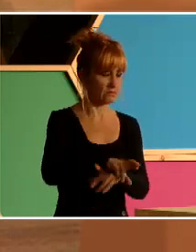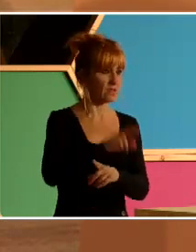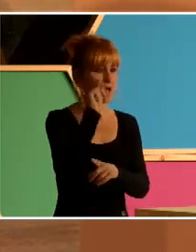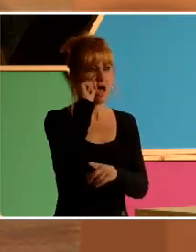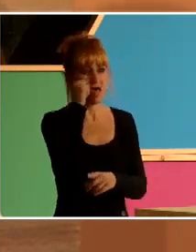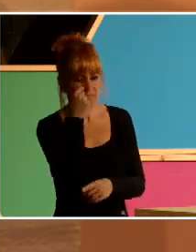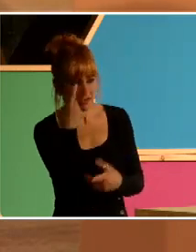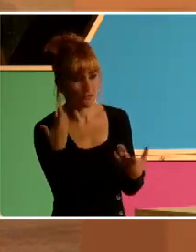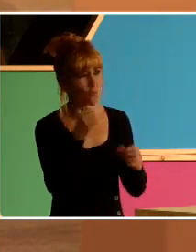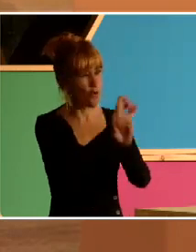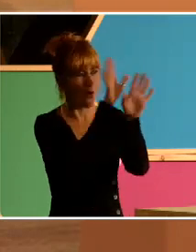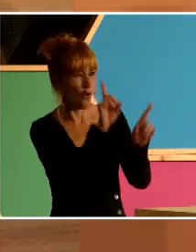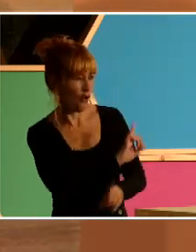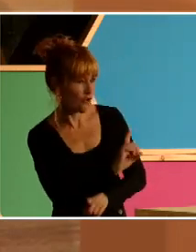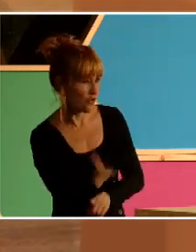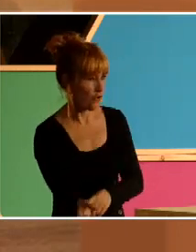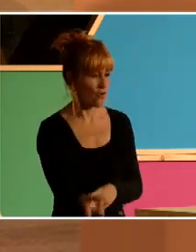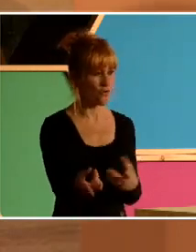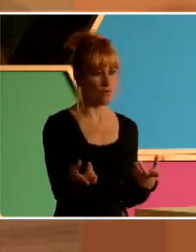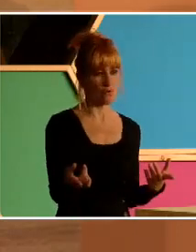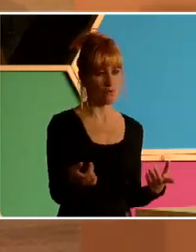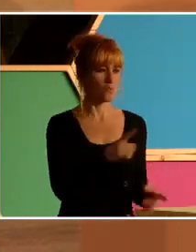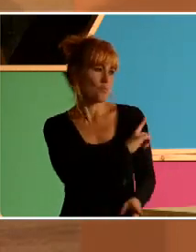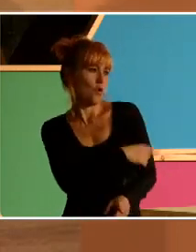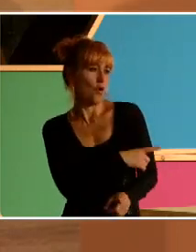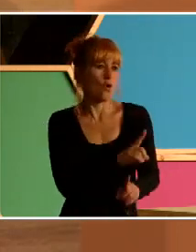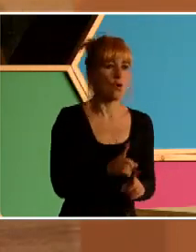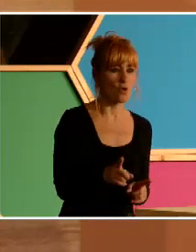és ambigua, que no es mulla suficient. I dius,